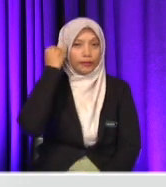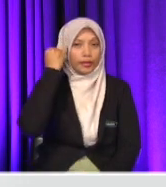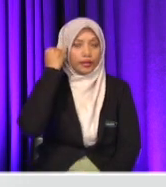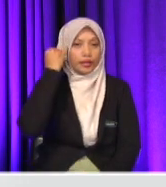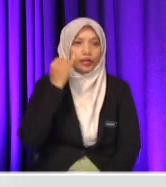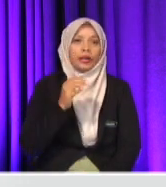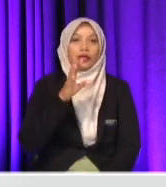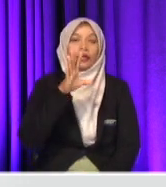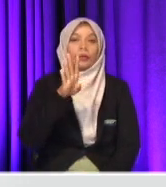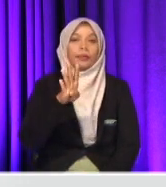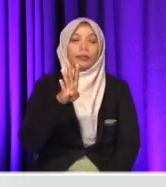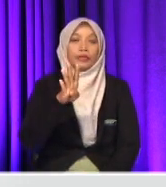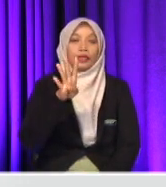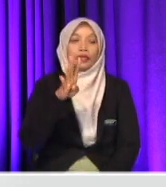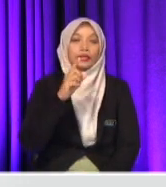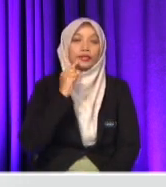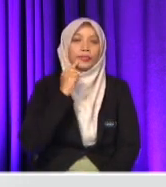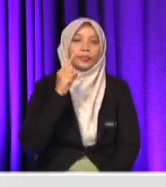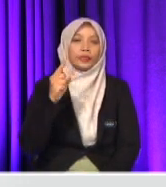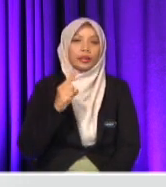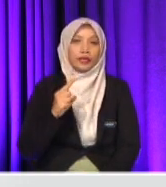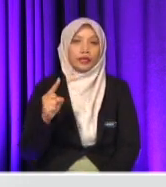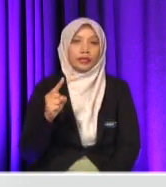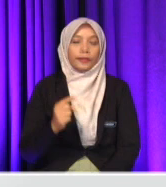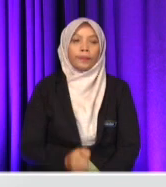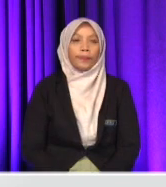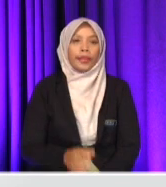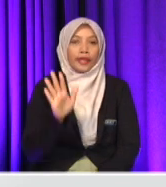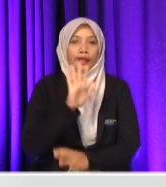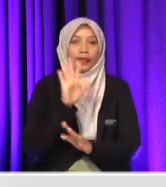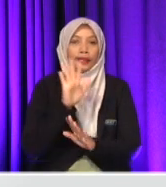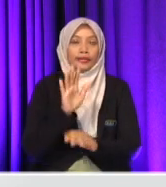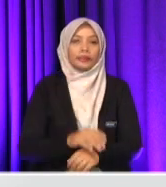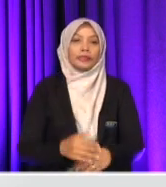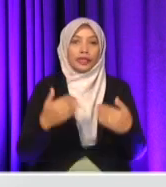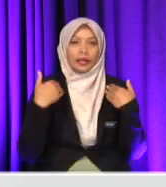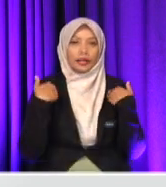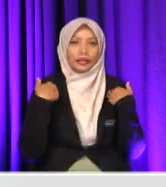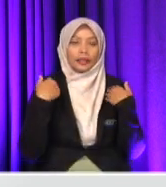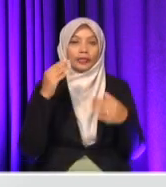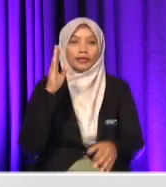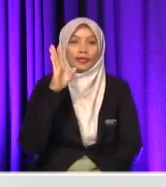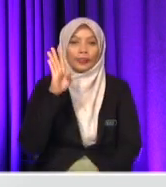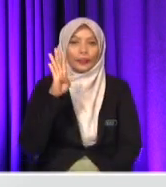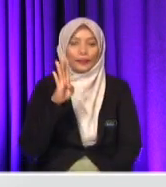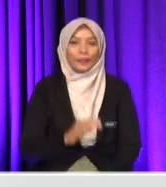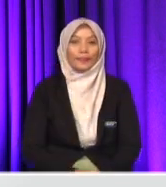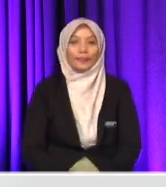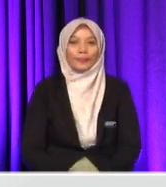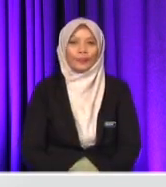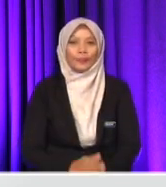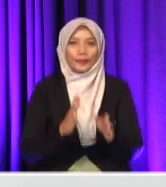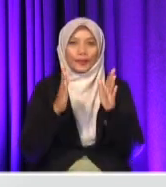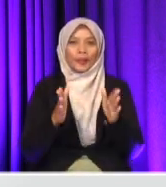keempat kita ada Zulaika. Hai Zulaika. Ada 4 kumbang dan sekuntum bunga pada hari ini.